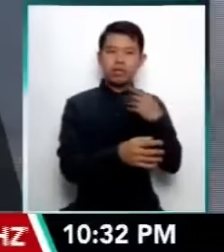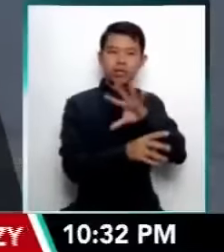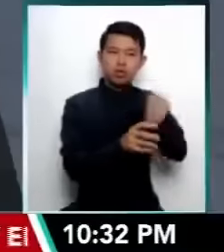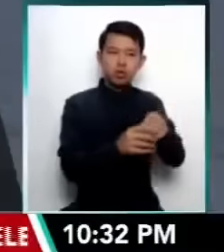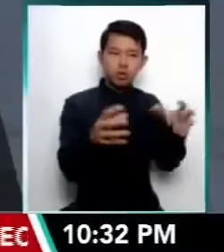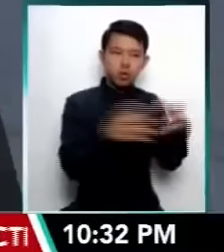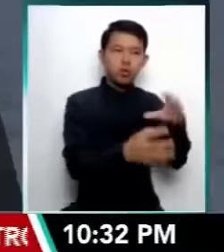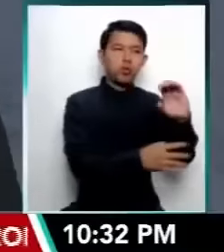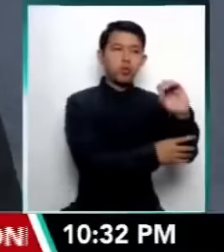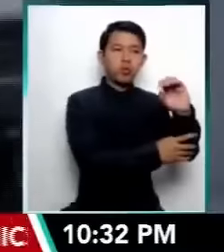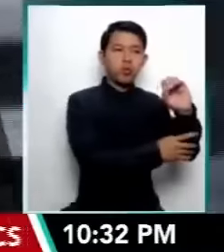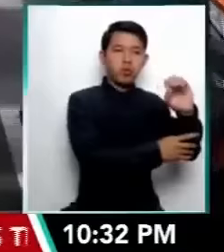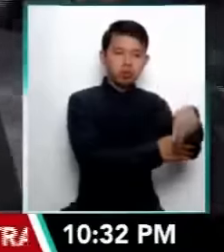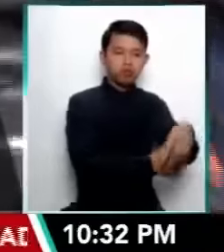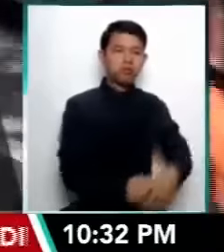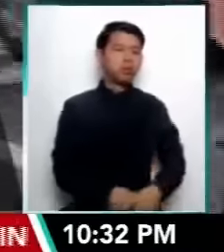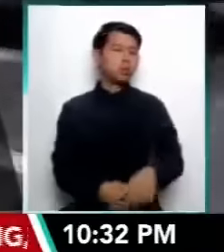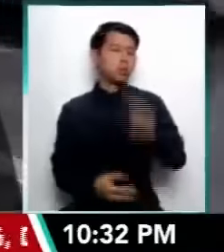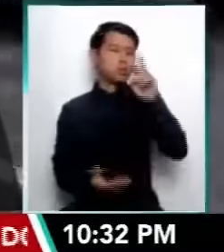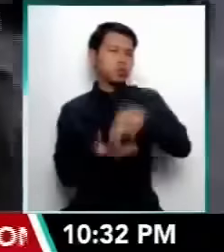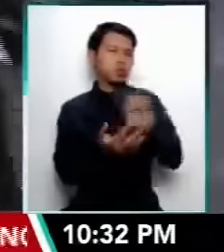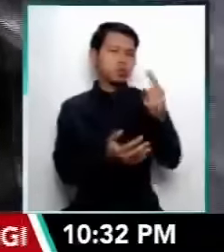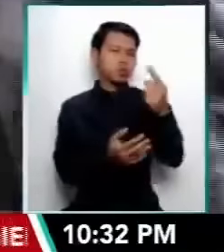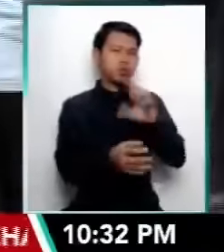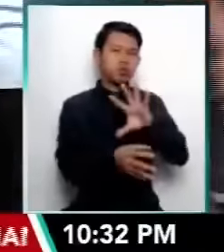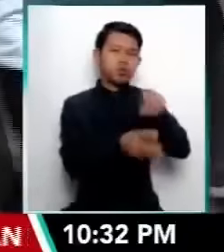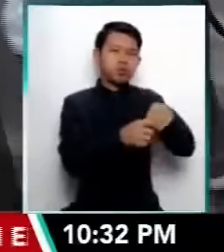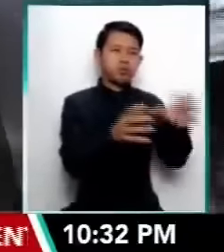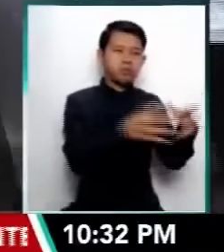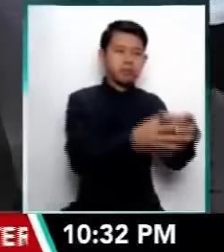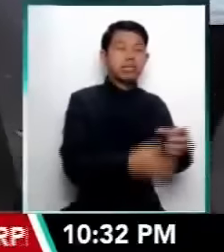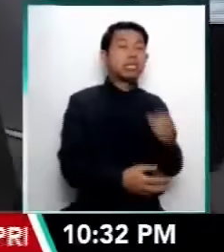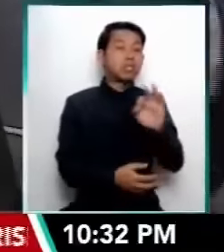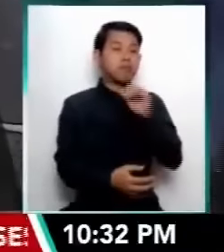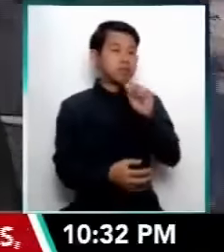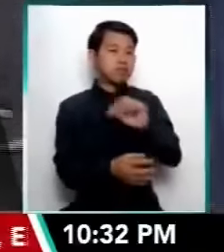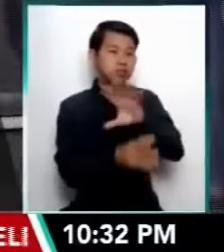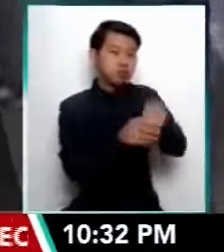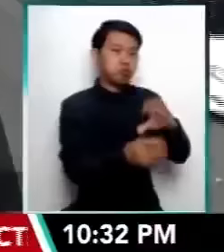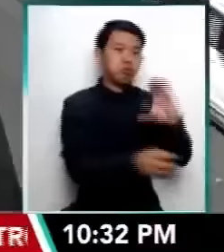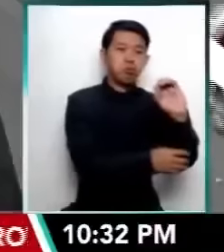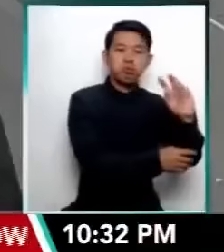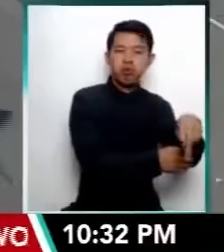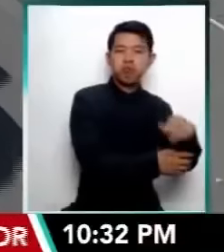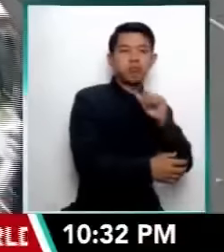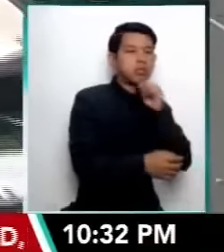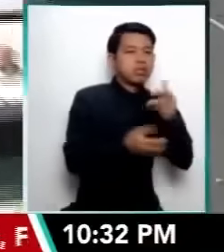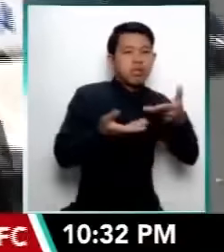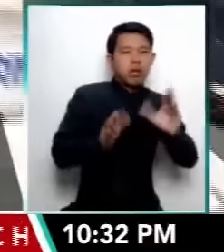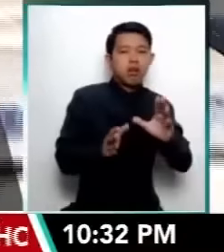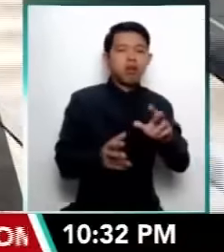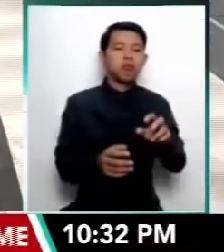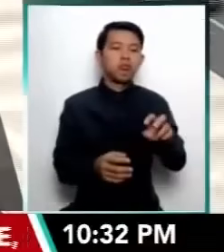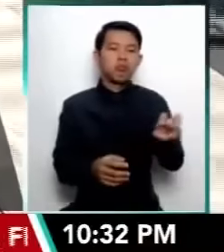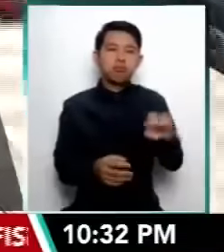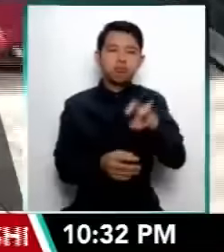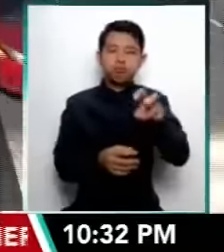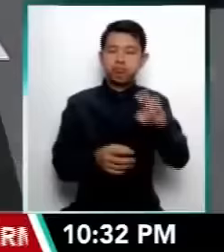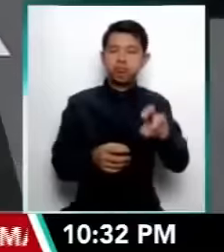2,000 pa lamang raw ang consolidated. Kapag hindi sila nakapag-consolidate, mawawalan sila ng karapatang pumasada. Kahit may tigil pasada bukas,